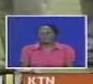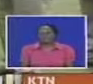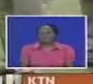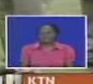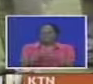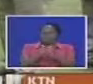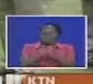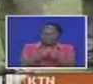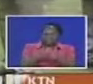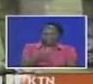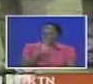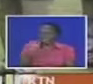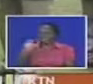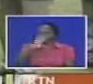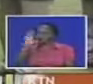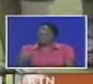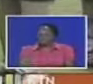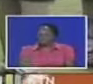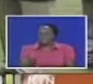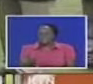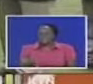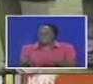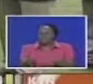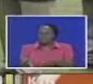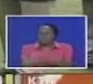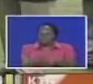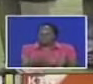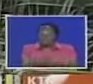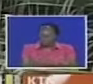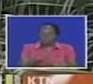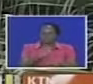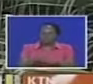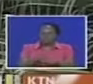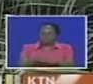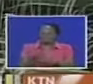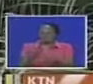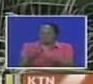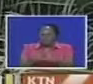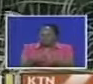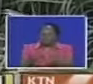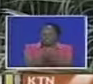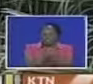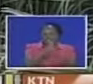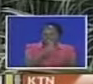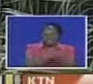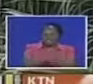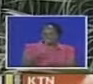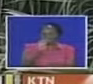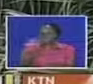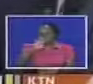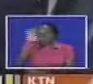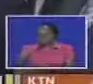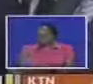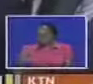Mashindano haya ya East Africa Golf Challenge toa fursa mwafaka kwa wanagofu kutoka kanda ya Afrika Mashariki wa mataifa ya Uganda,